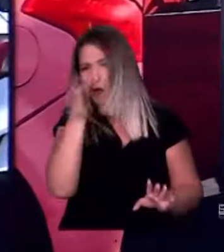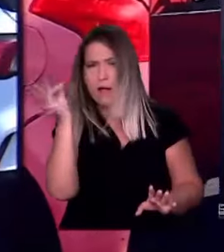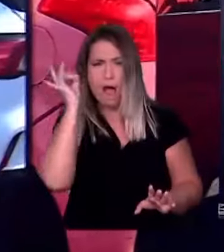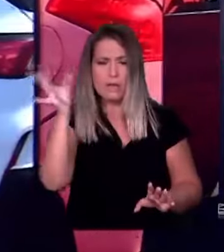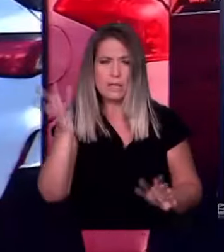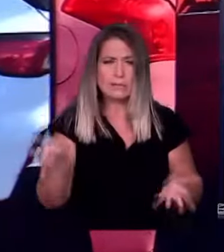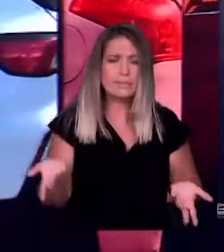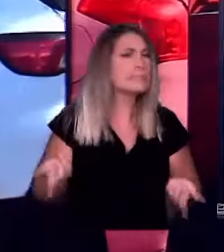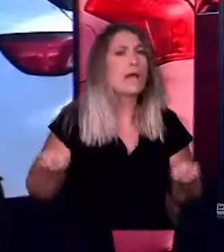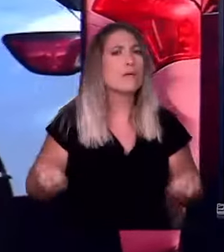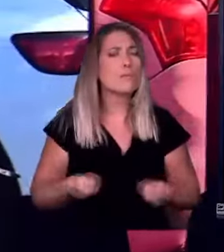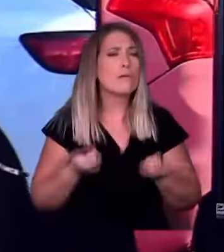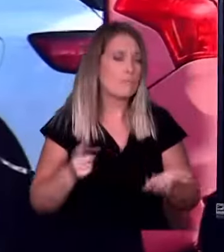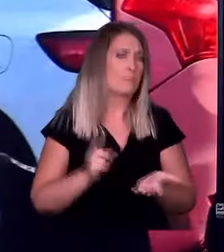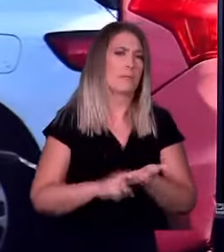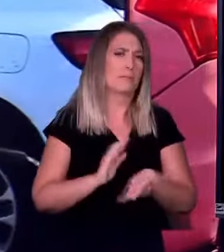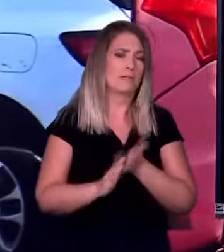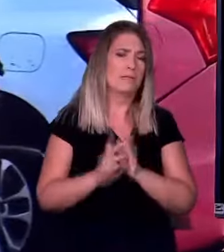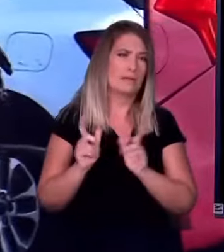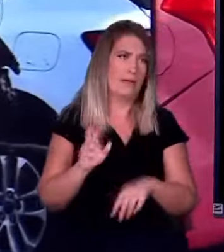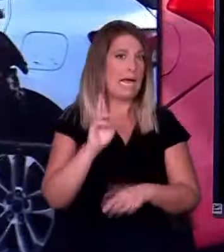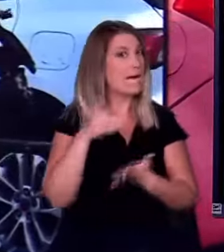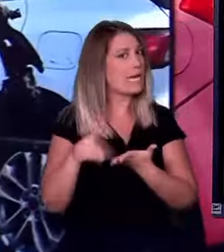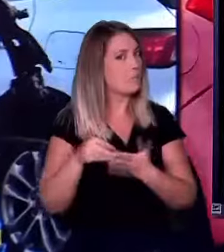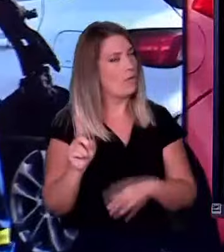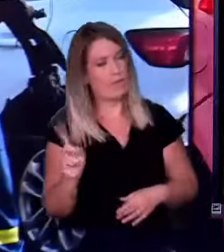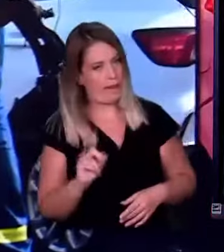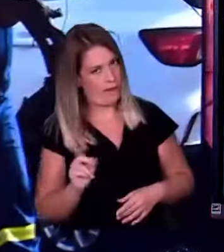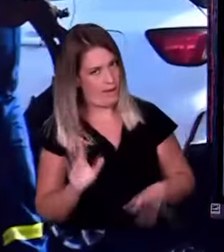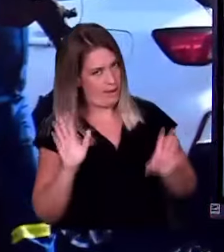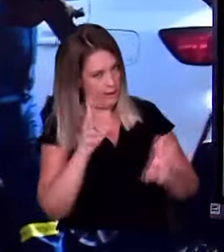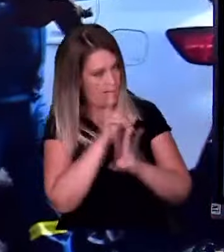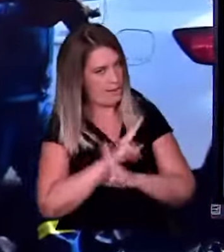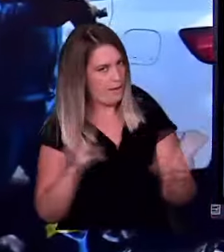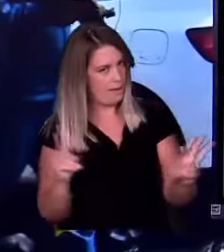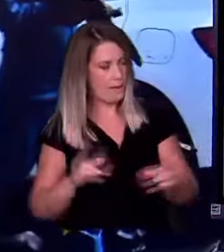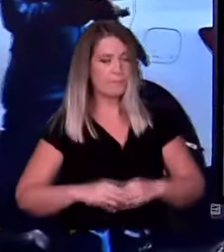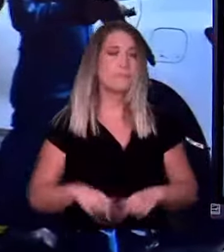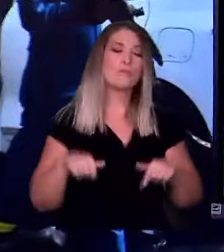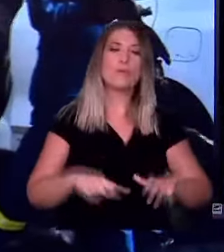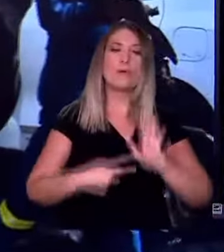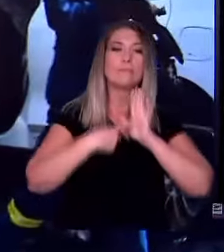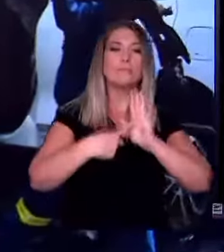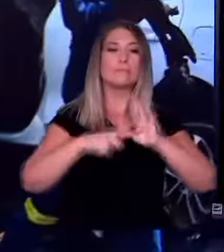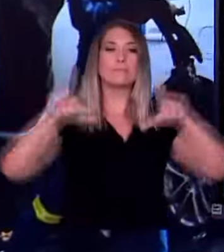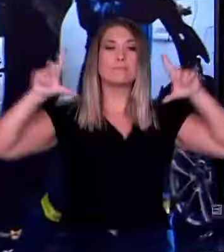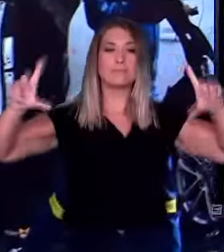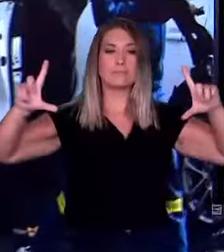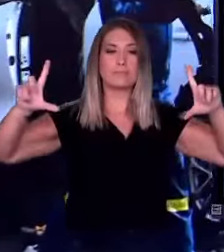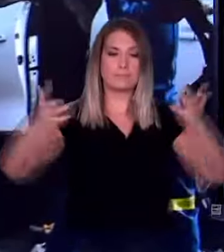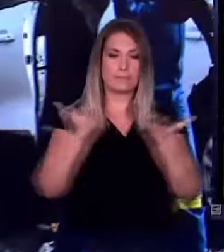πραγματικά με κάποιο τρόπο πρέπει να ελεγχθούν. Ελάτε λοιπόν να δούμε τι συνέβη